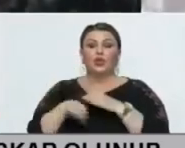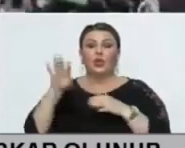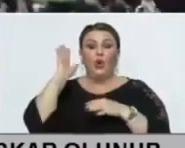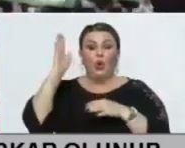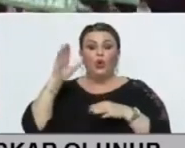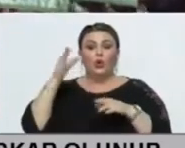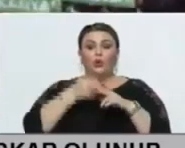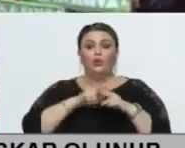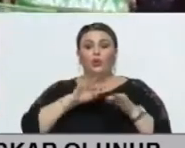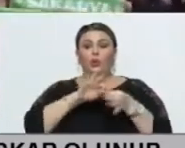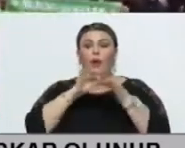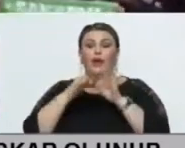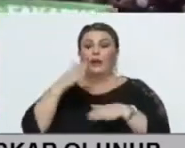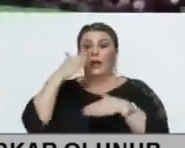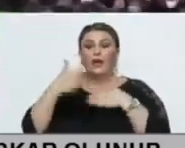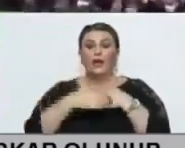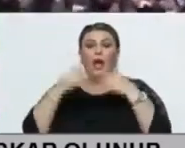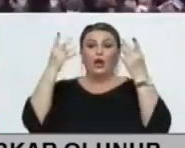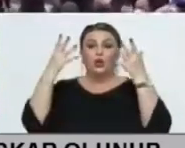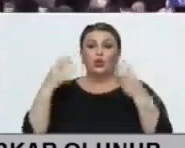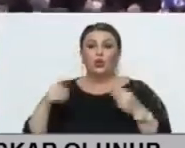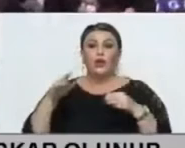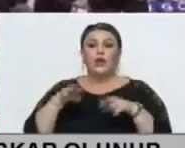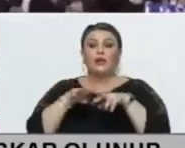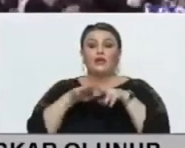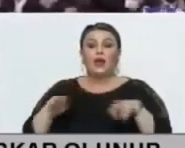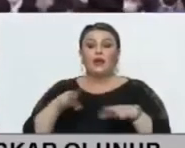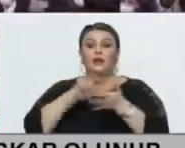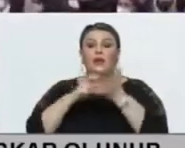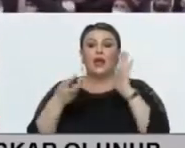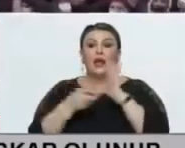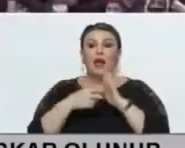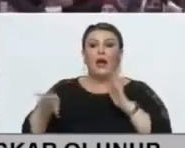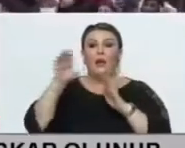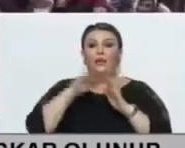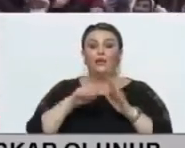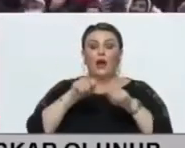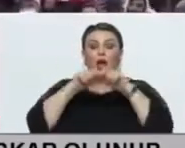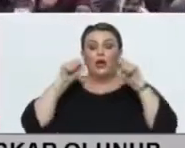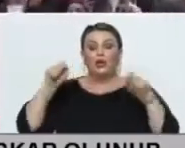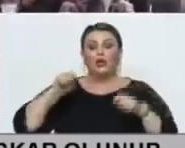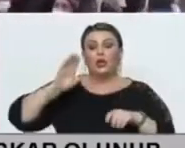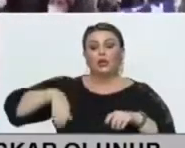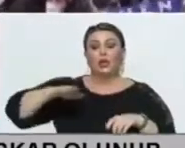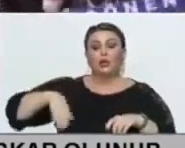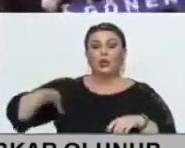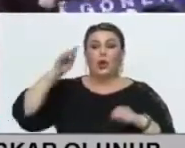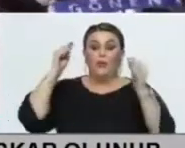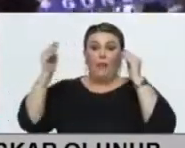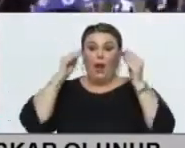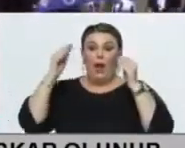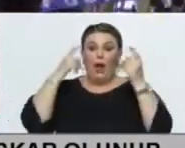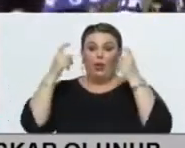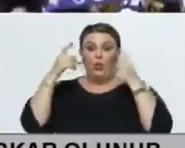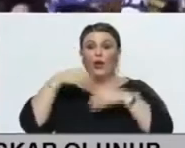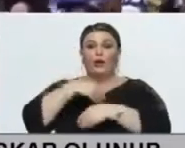ibarətdir ki, bu barədə də yaxın günlərdə Nazirlər Kabinetinin tərkibi tam açıqlandıqdan sonra məlumat